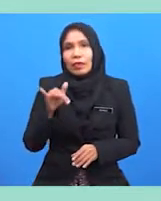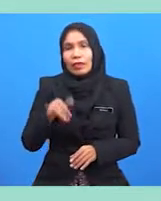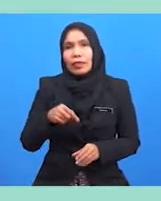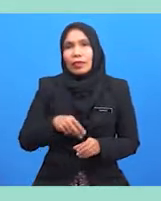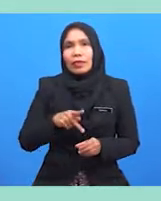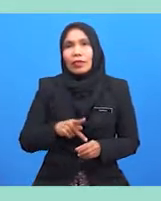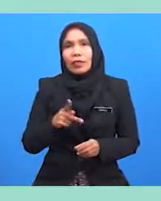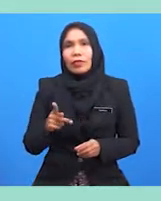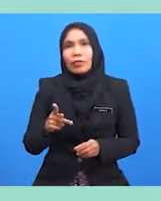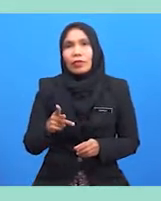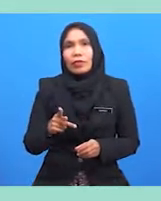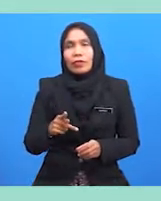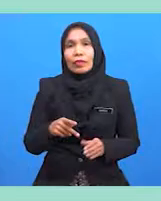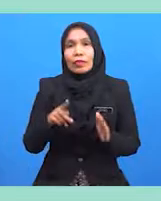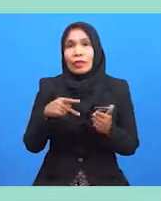sektor tertentu.